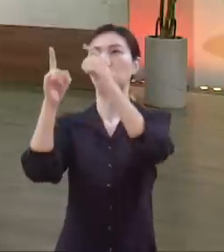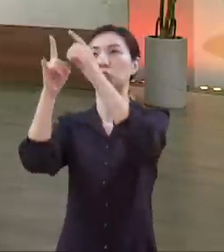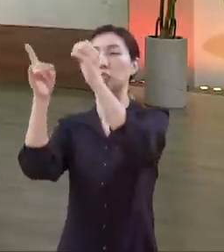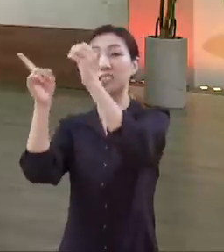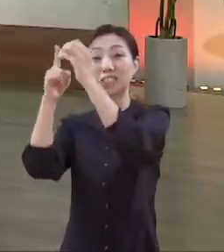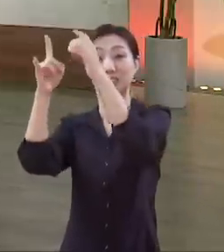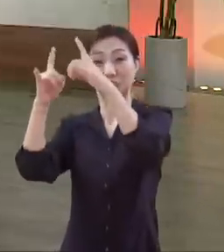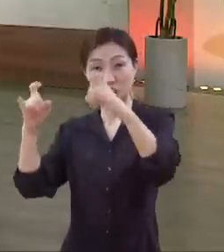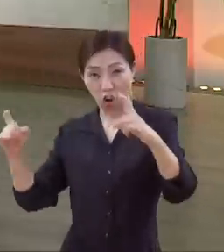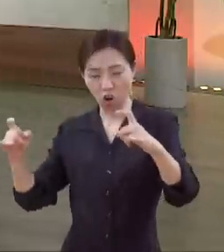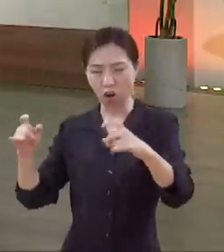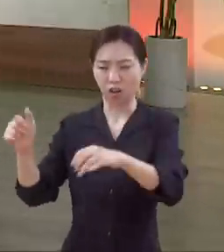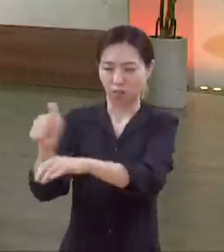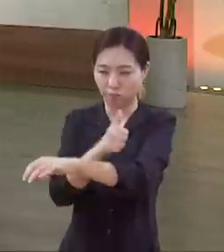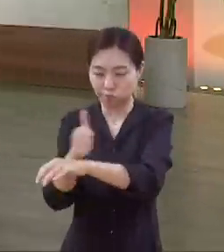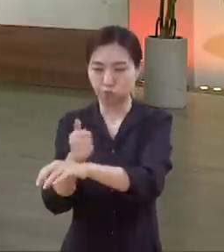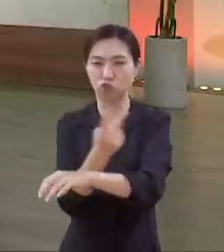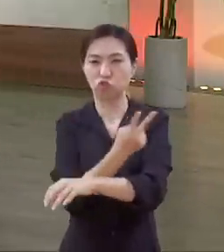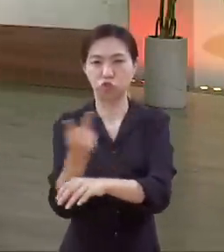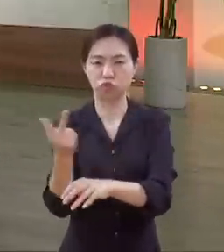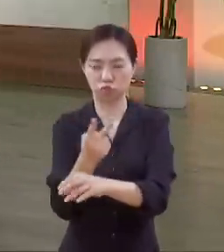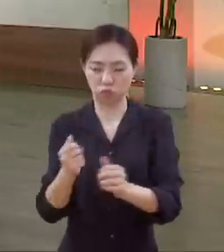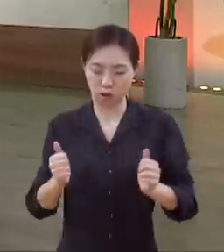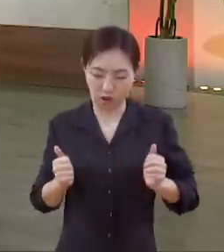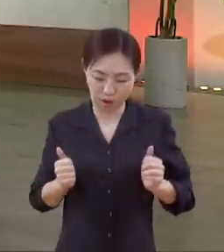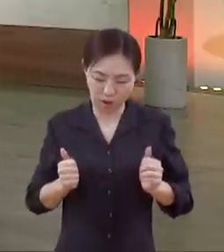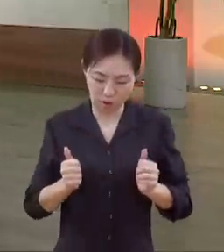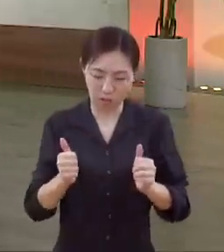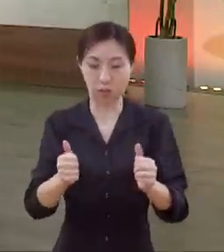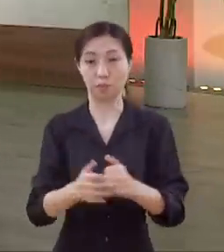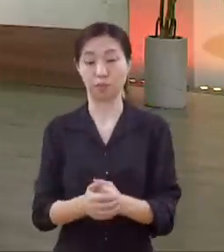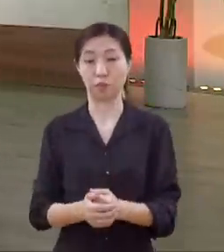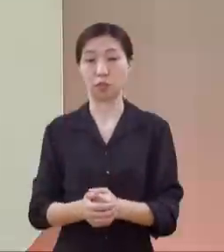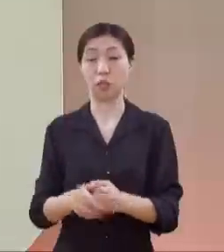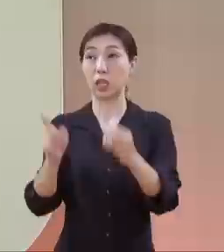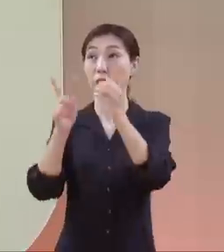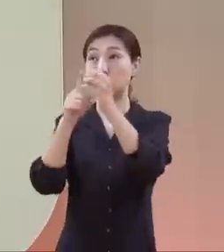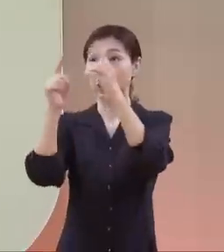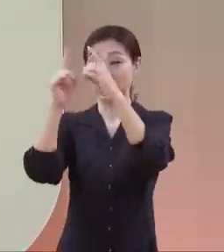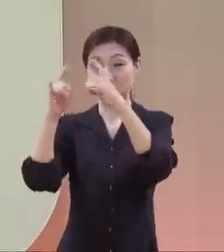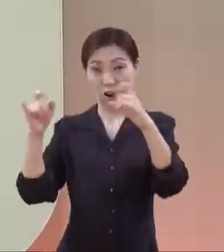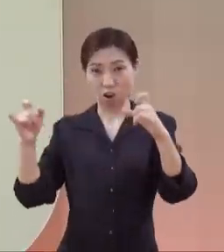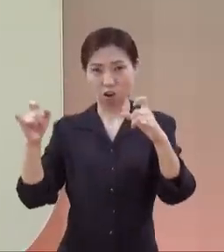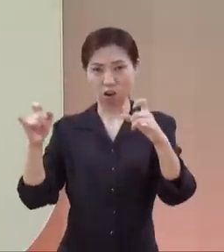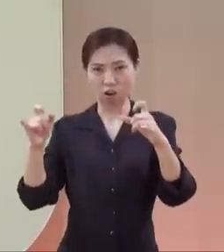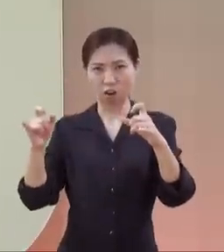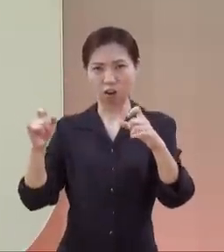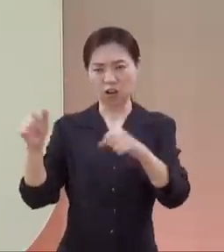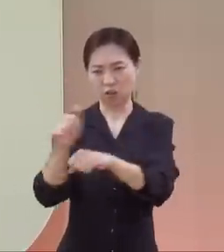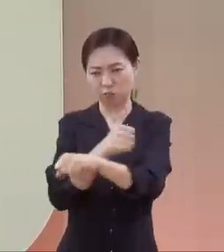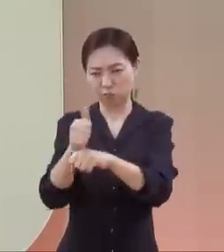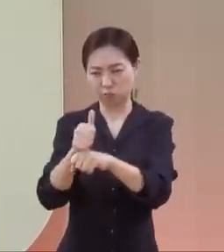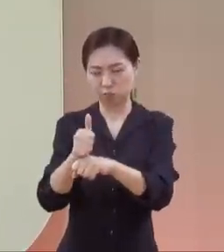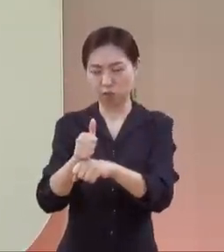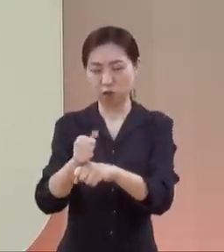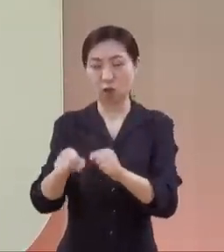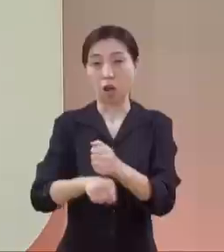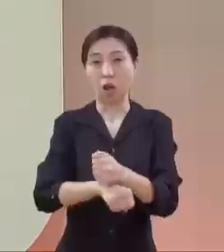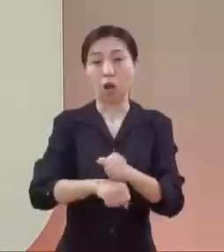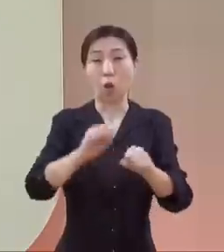다니면서 관세음보살 기도를 열심히 했대요 관세음보살 관세음보살